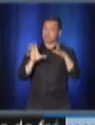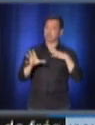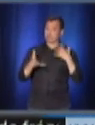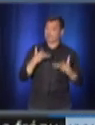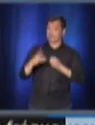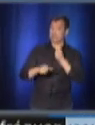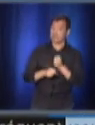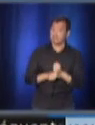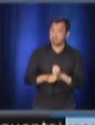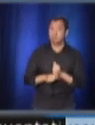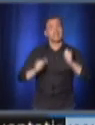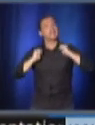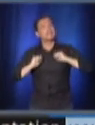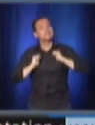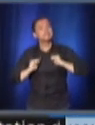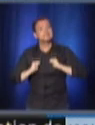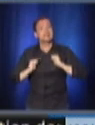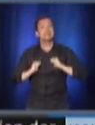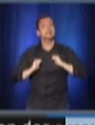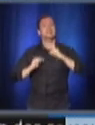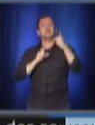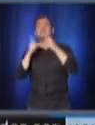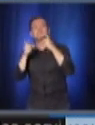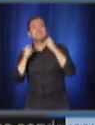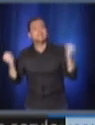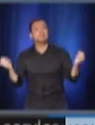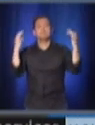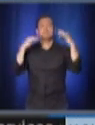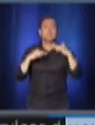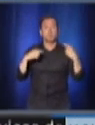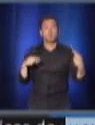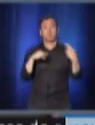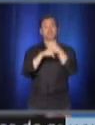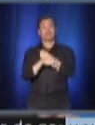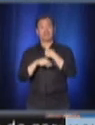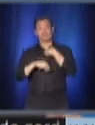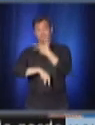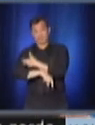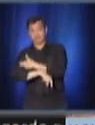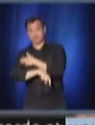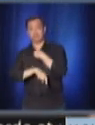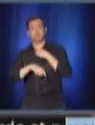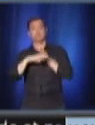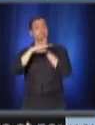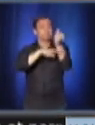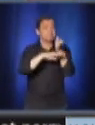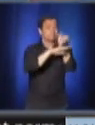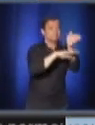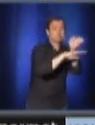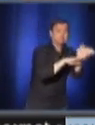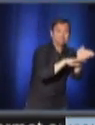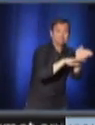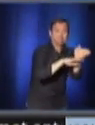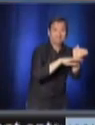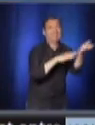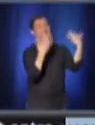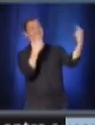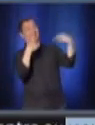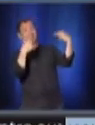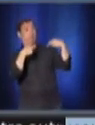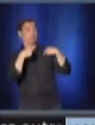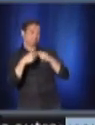gens là où ils vont être comme tel. On ne veut pas non plus de faire organiser ce qu'on appelle des grandes campagnes de masse